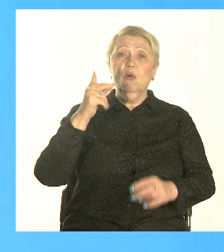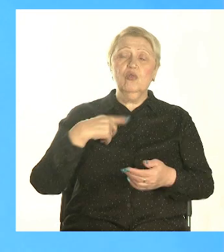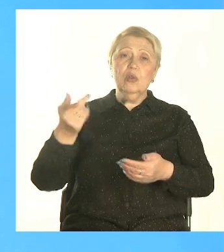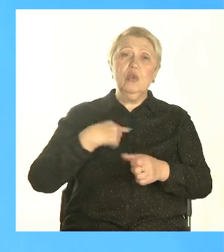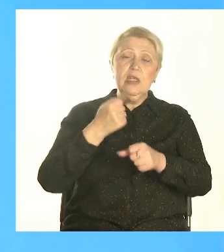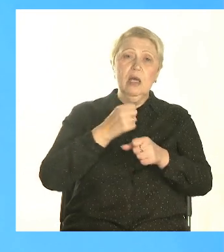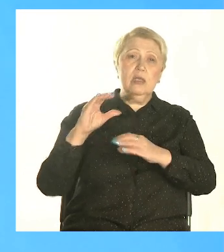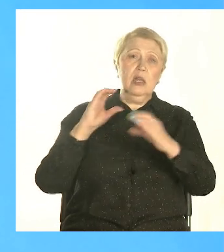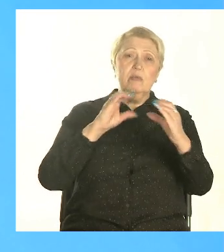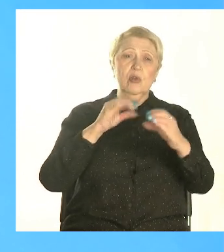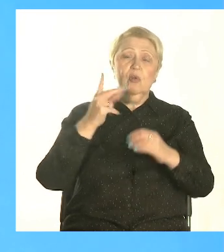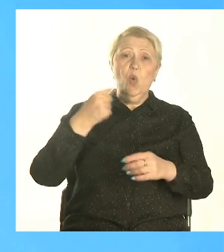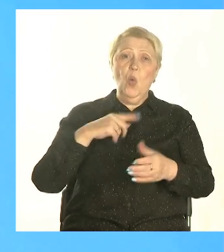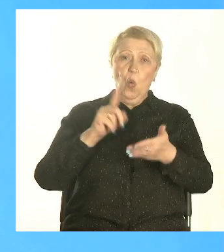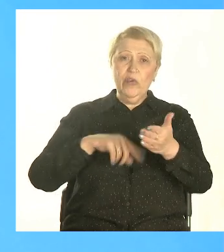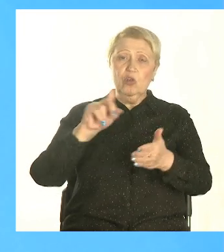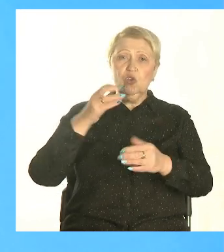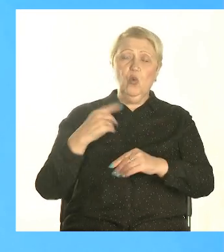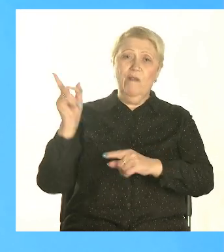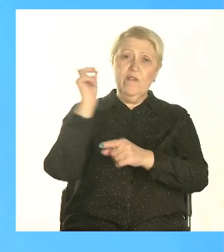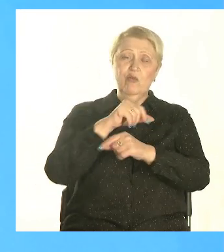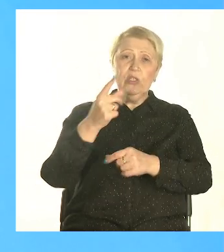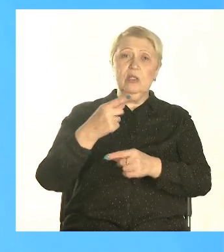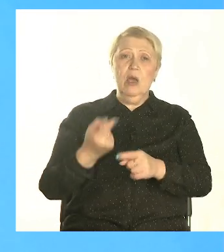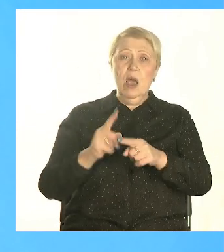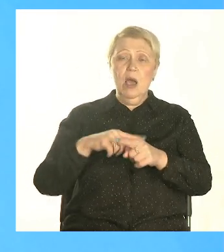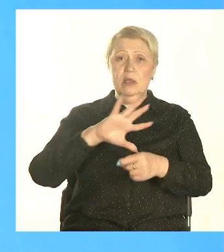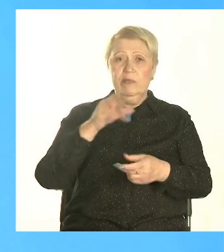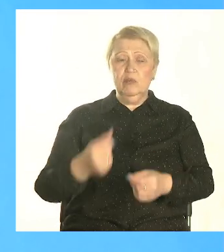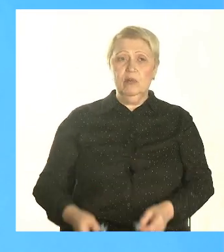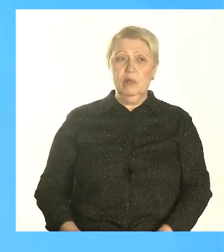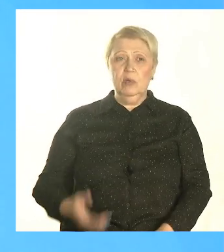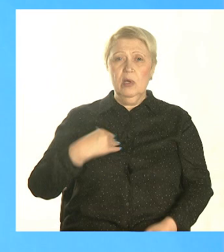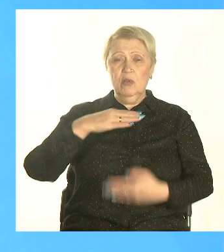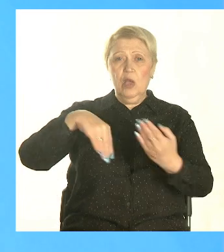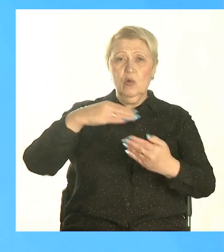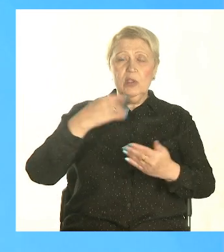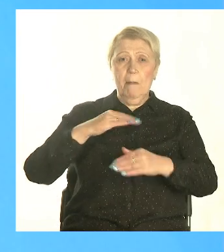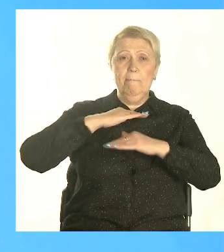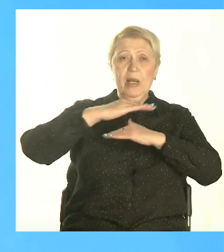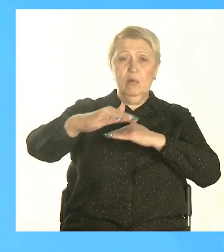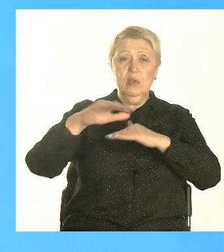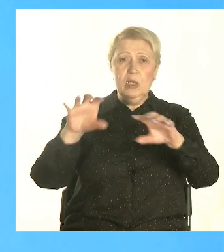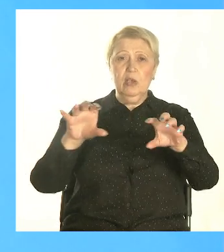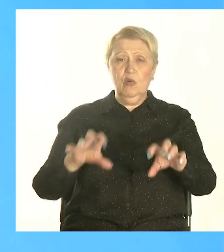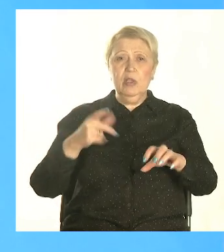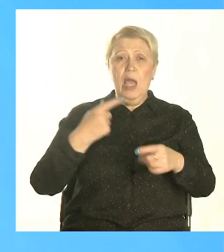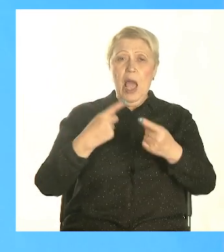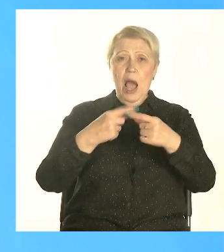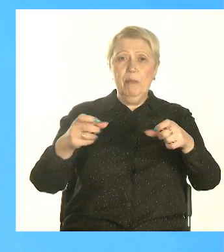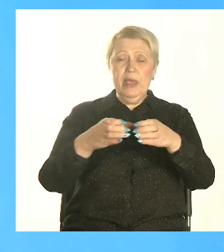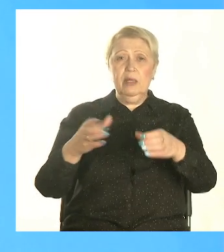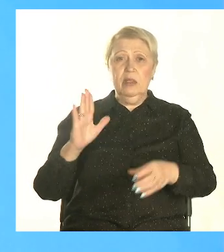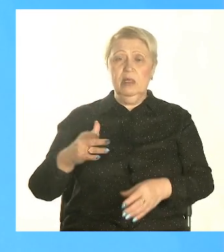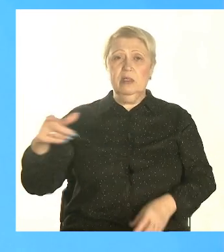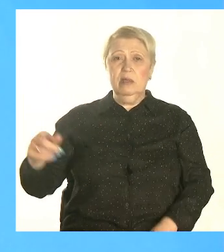отходы, вывозит на полигон, потому что обязан транспортировщик вывозить отходы на законный объект, он в сети. То есть транспортная составляющая,